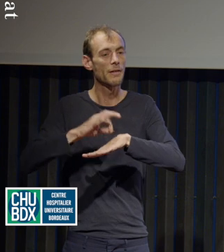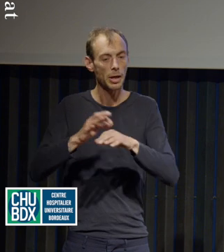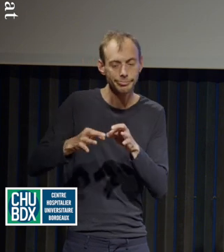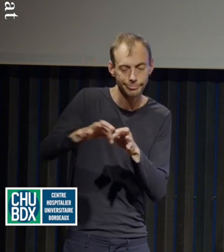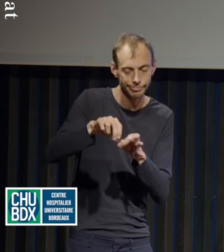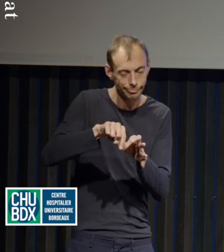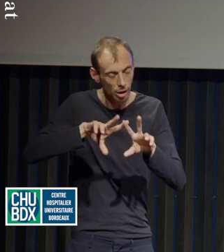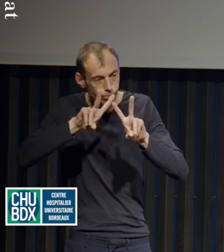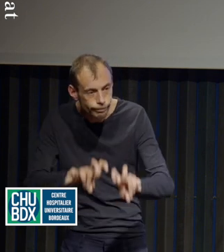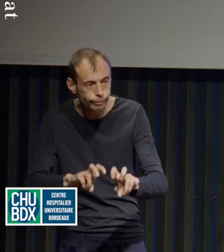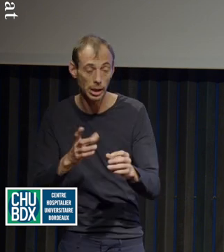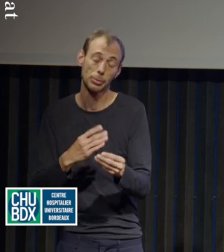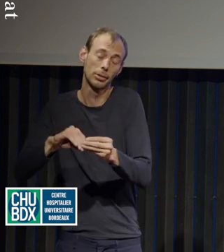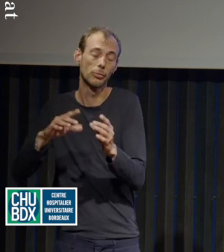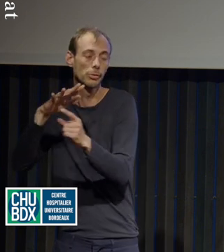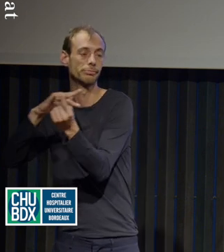sociales, bien sûr.